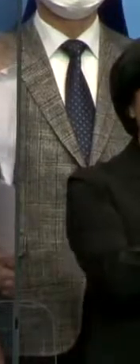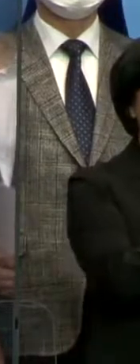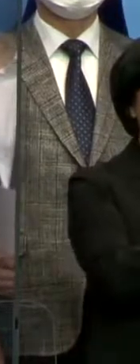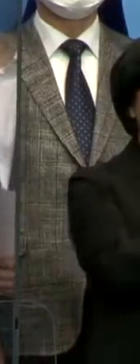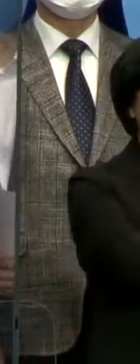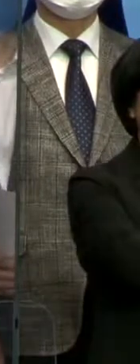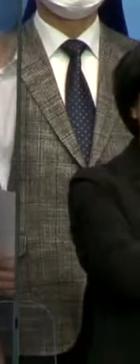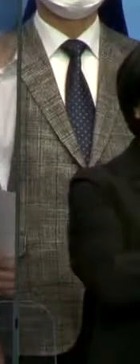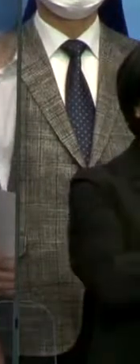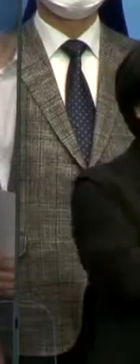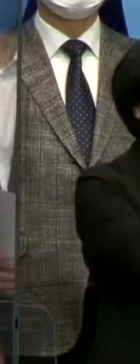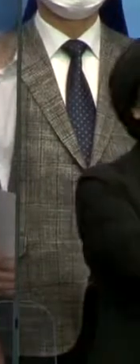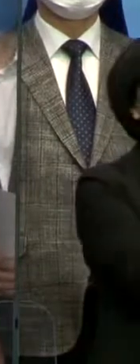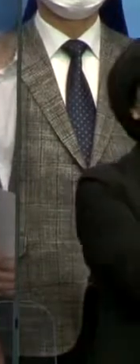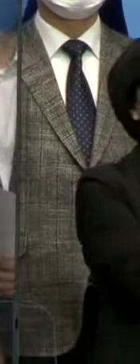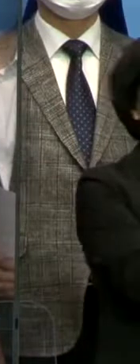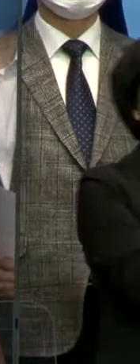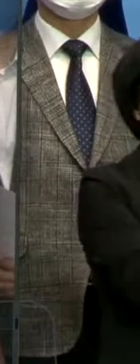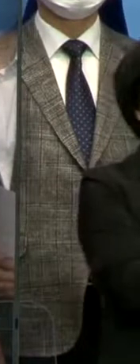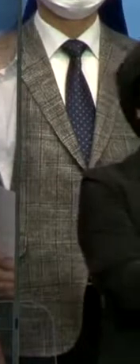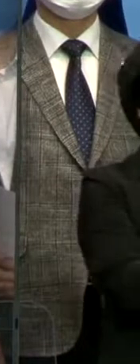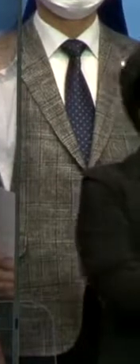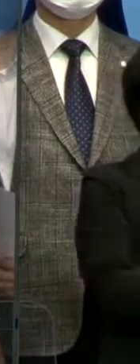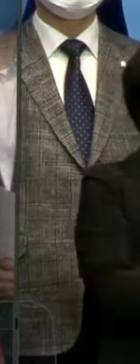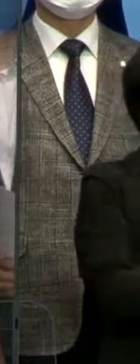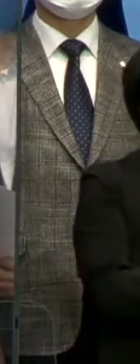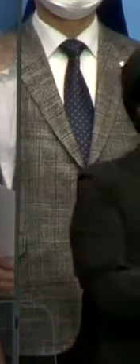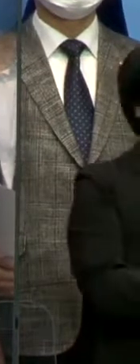국회에서 통과됐습니다. 그때